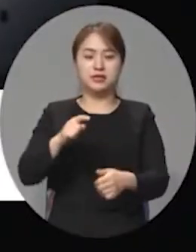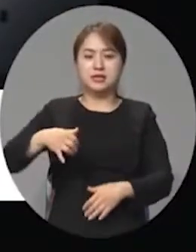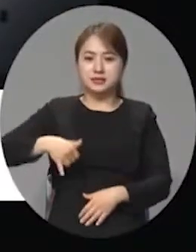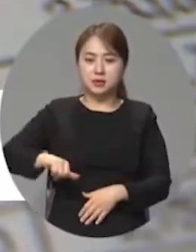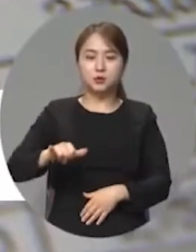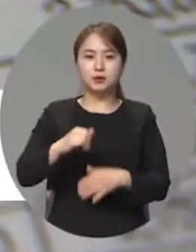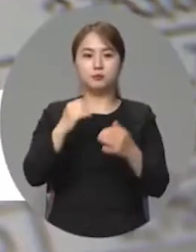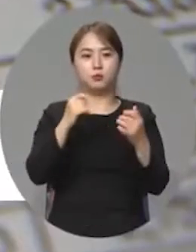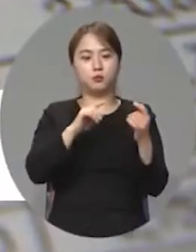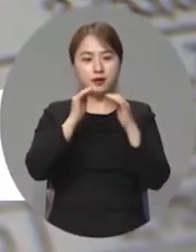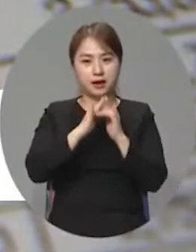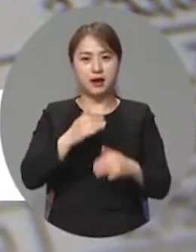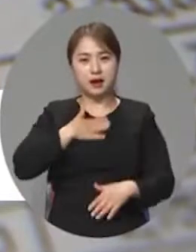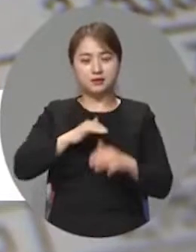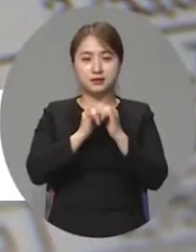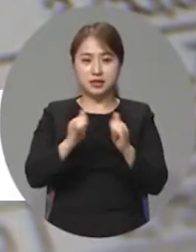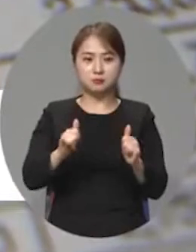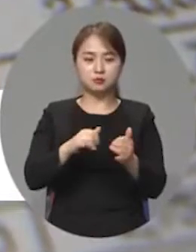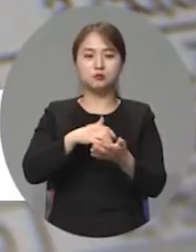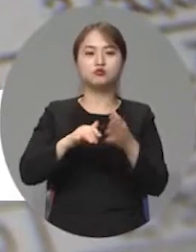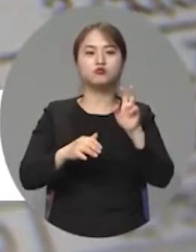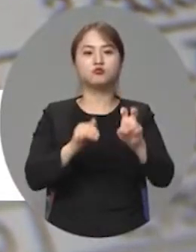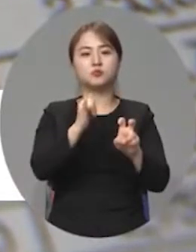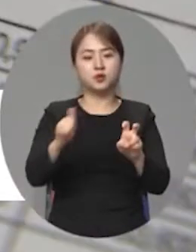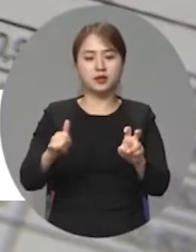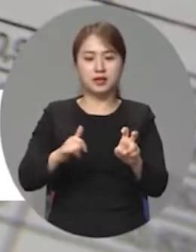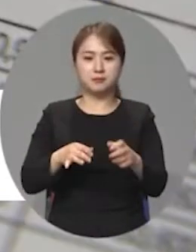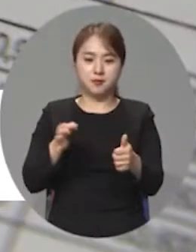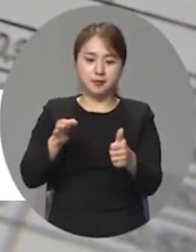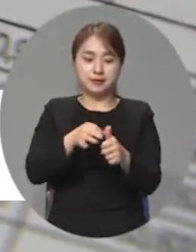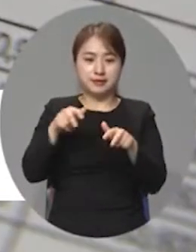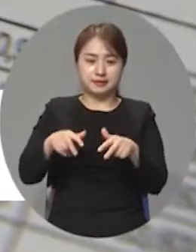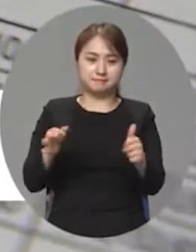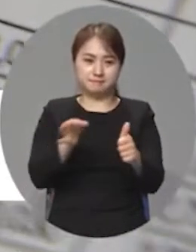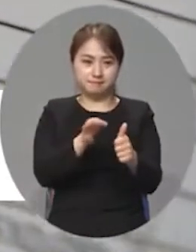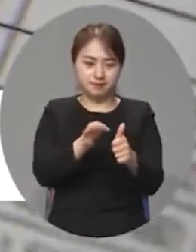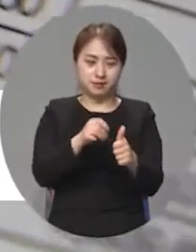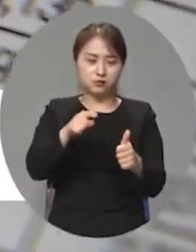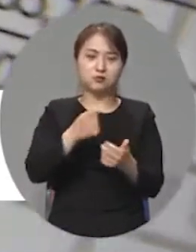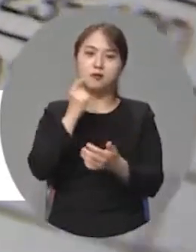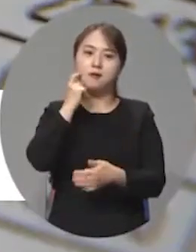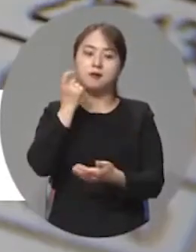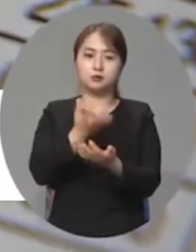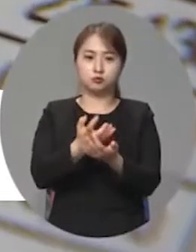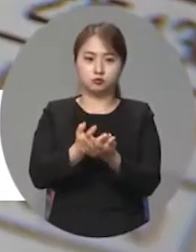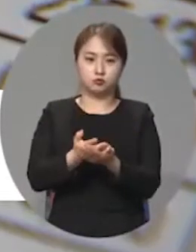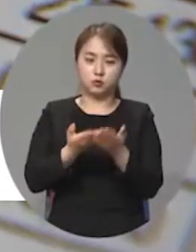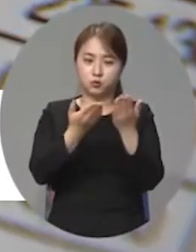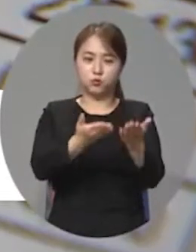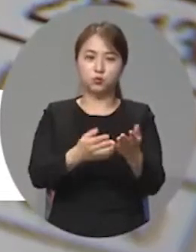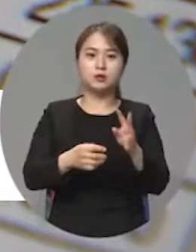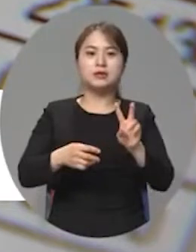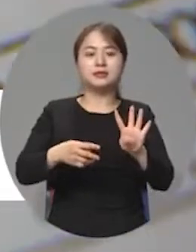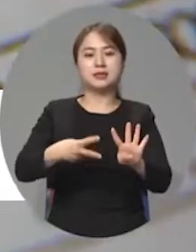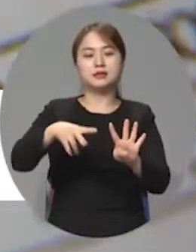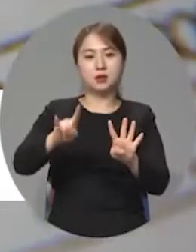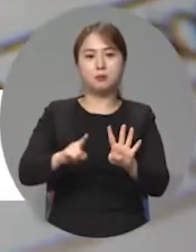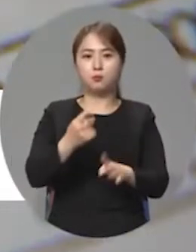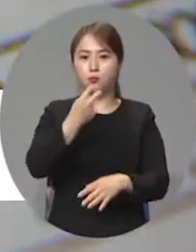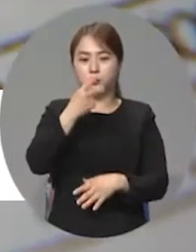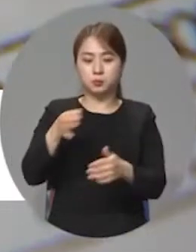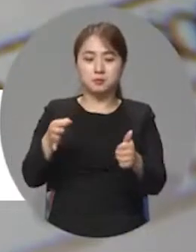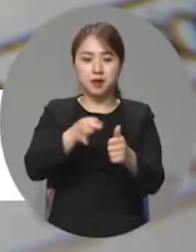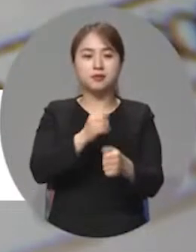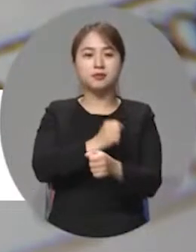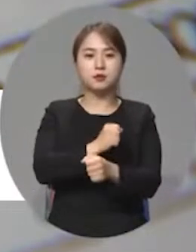지인 수 명에게 인건비를 지급했다는 허위 서류를 제출하고 4대 보험료도 지급했다 며 전주시 로부터